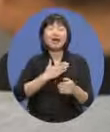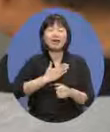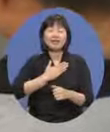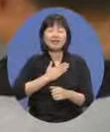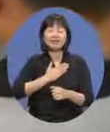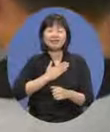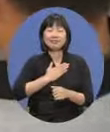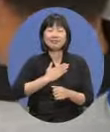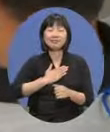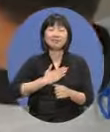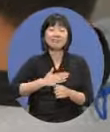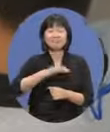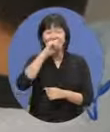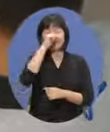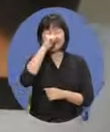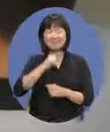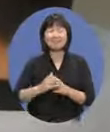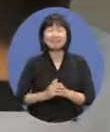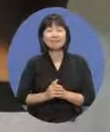알았어.